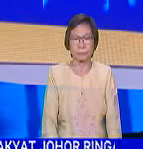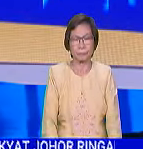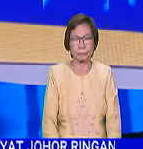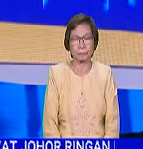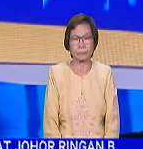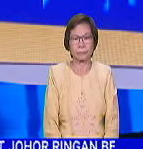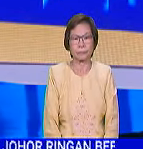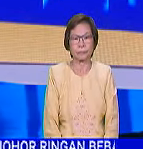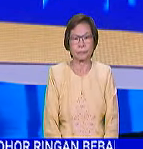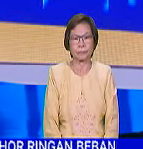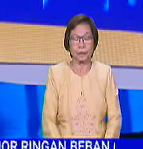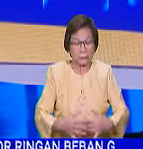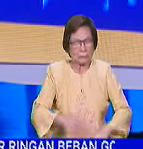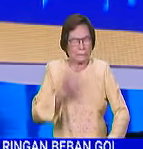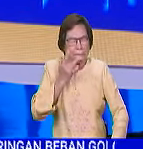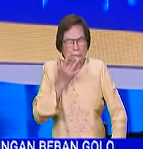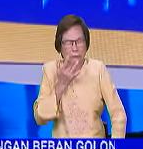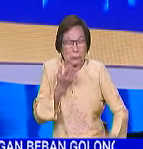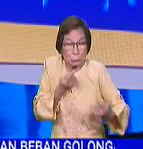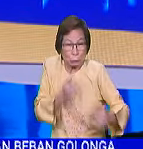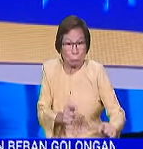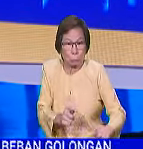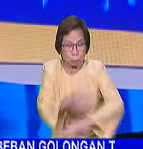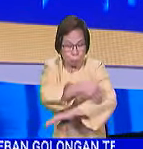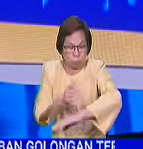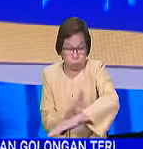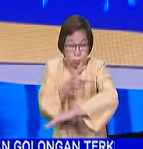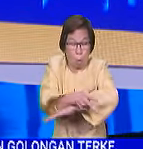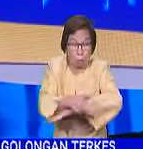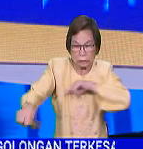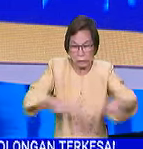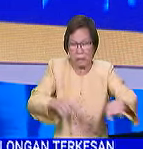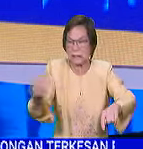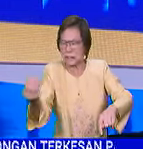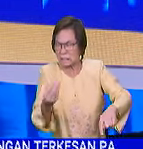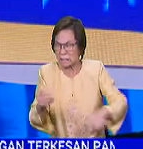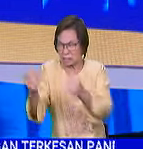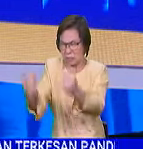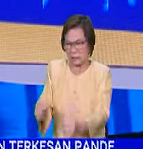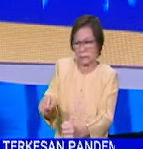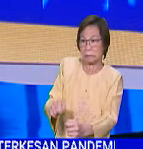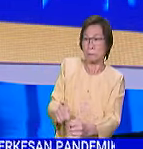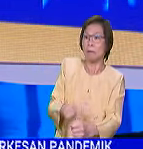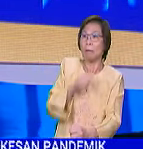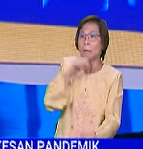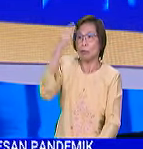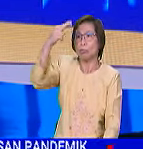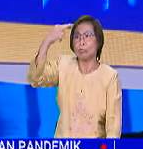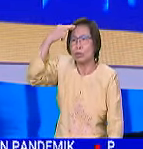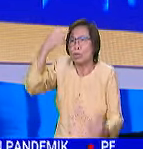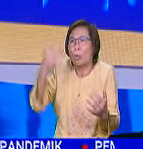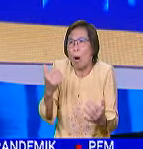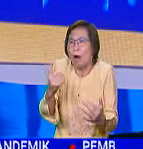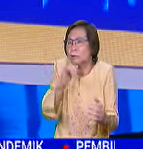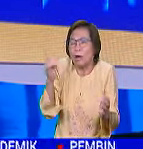Hai terus Burgerkill dengan cube merentas Negeri tidak kan segelintir individu dengan tampil alasan Kukuh